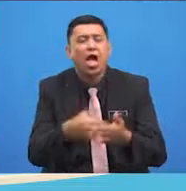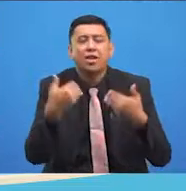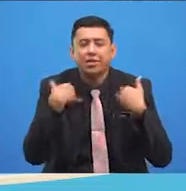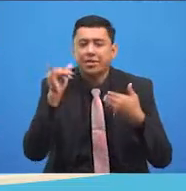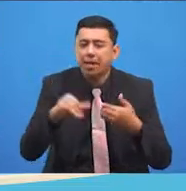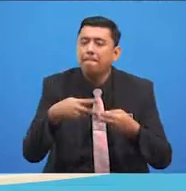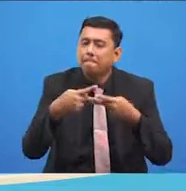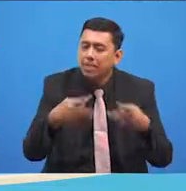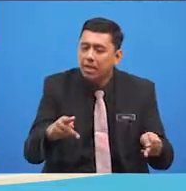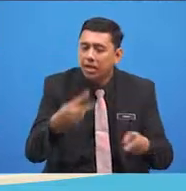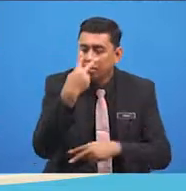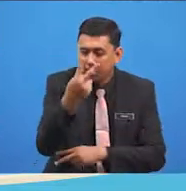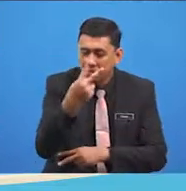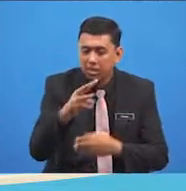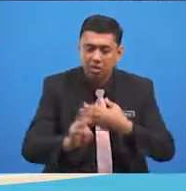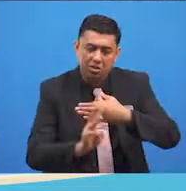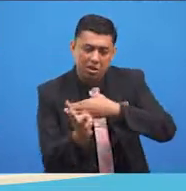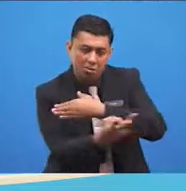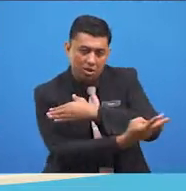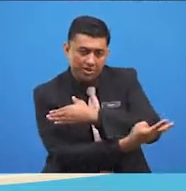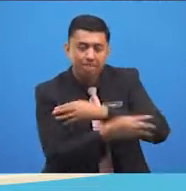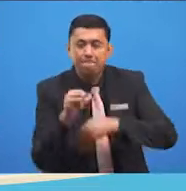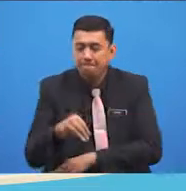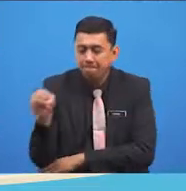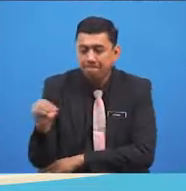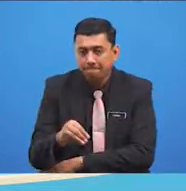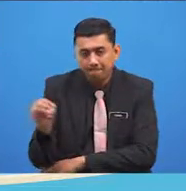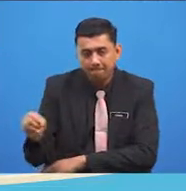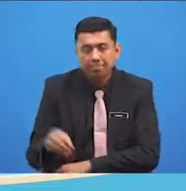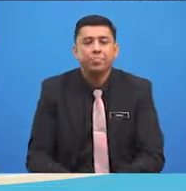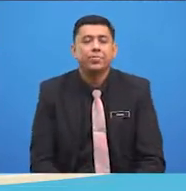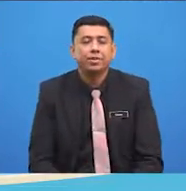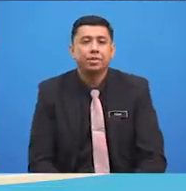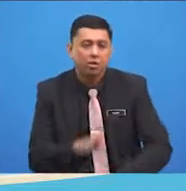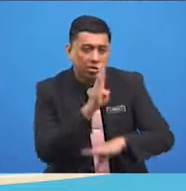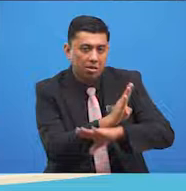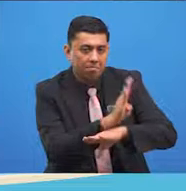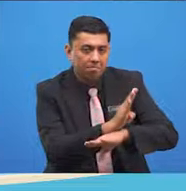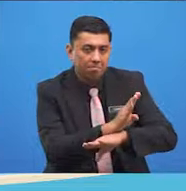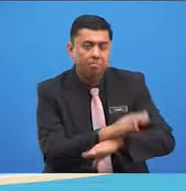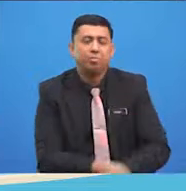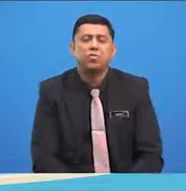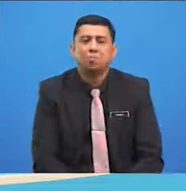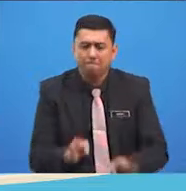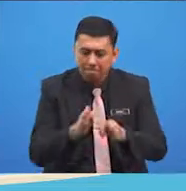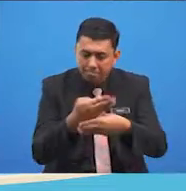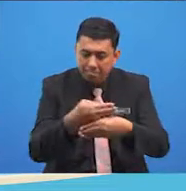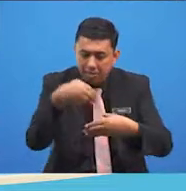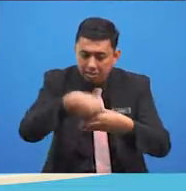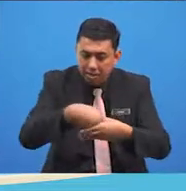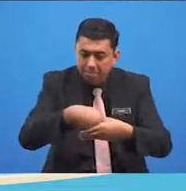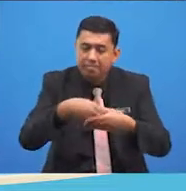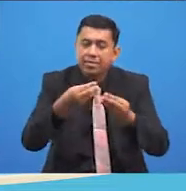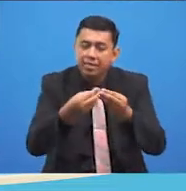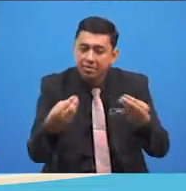melihatnya di persekitaran kawasan murid-murid. Batu granit ialah batuan igneous yang terbentuk di dalam